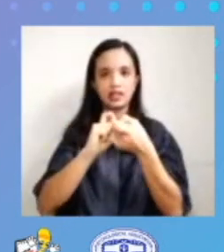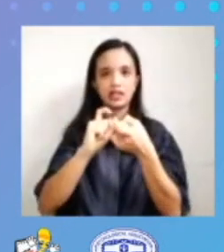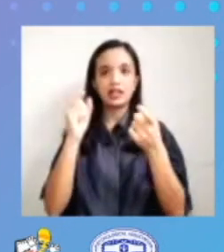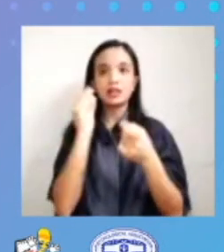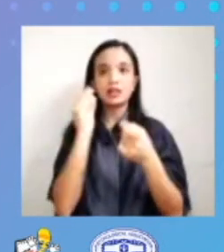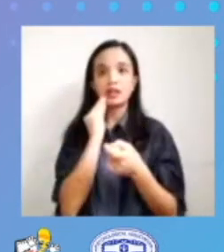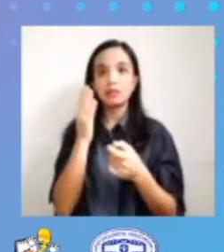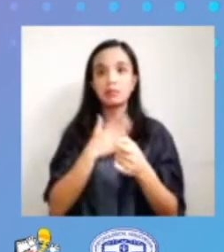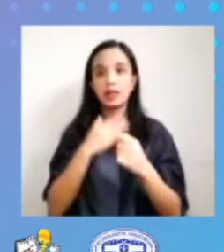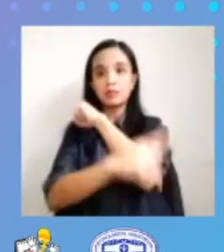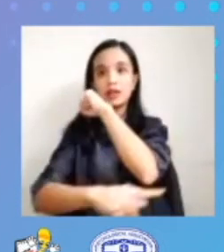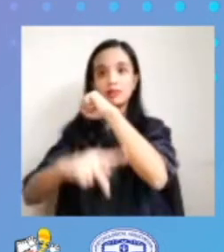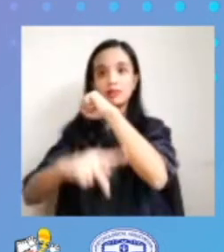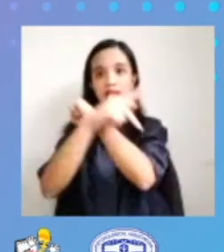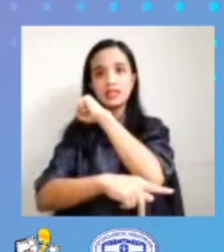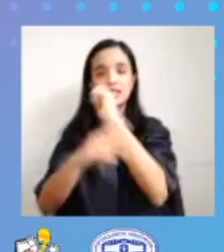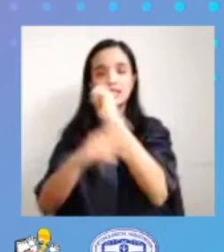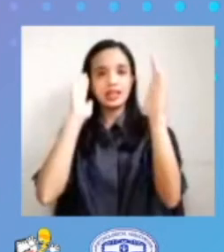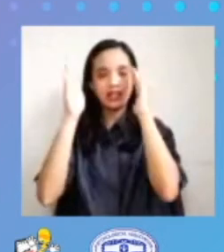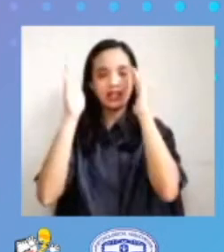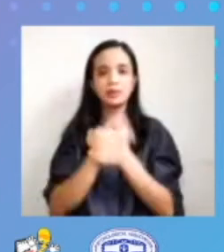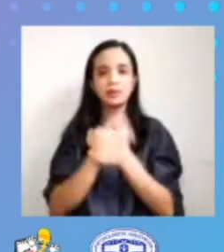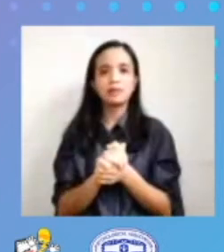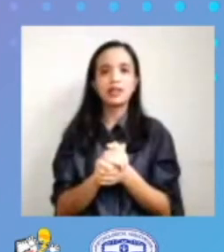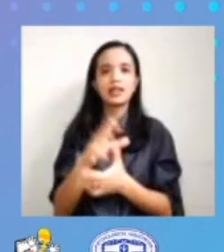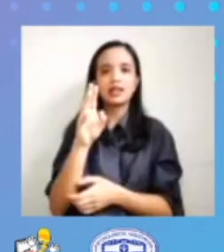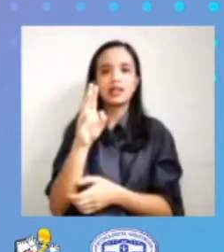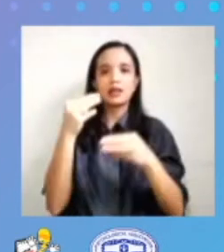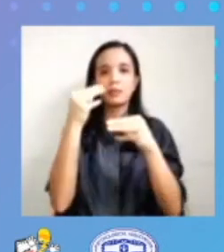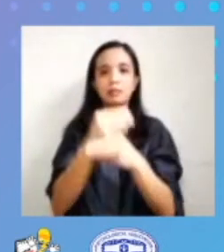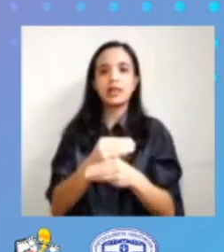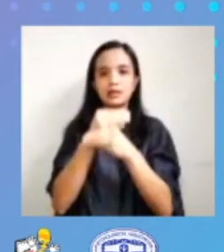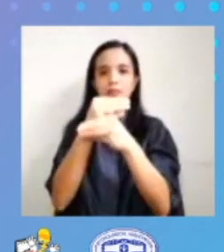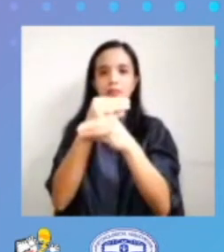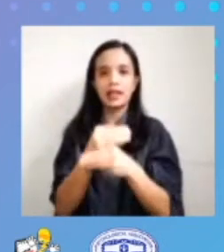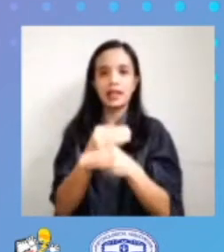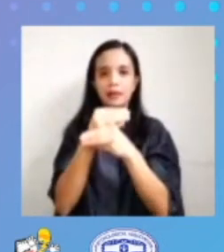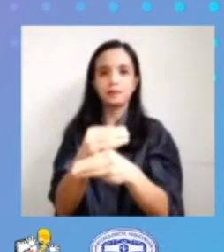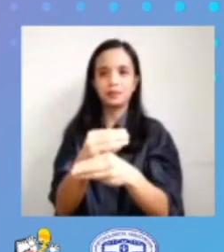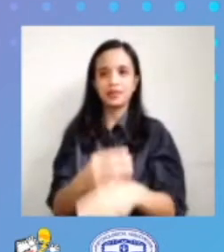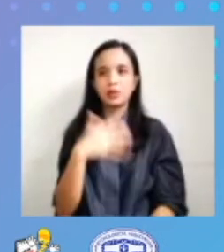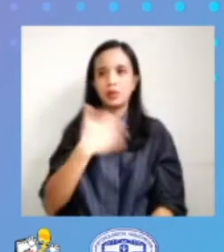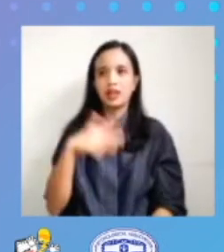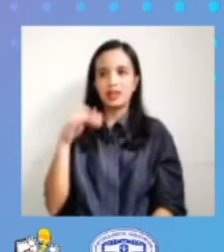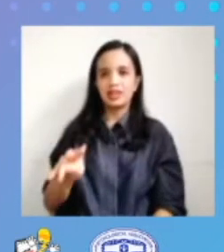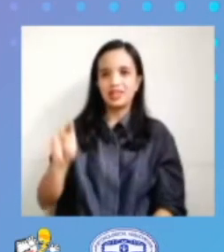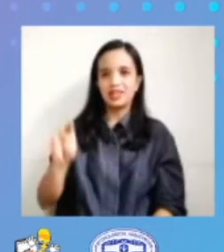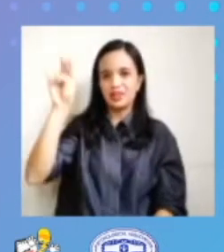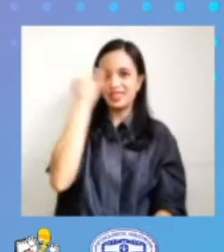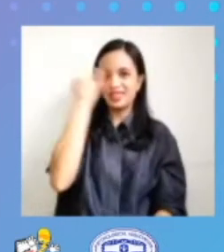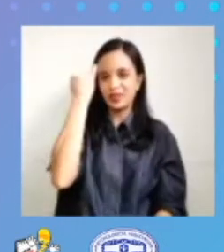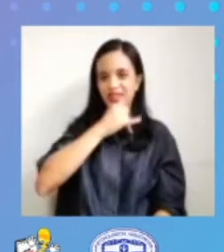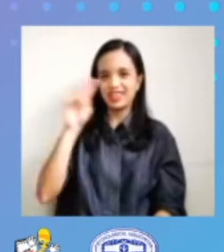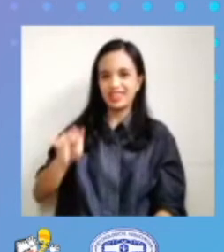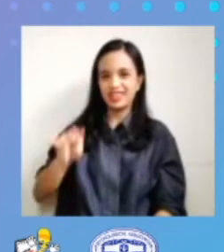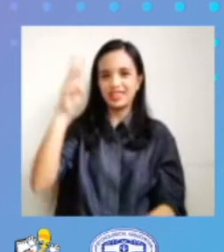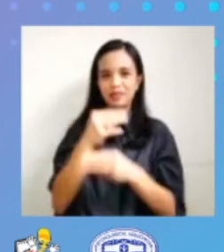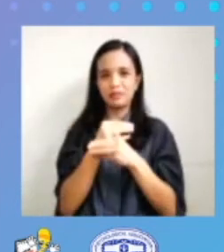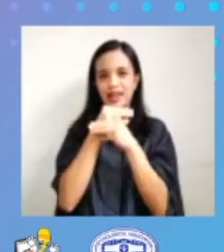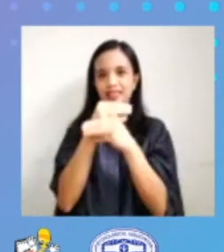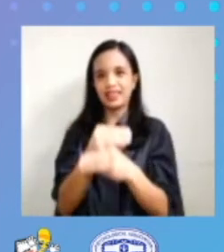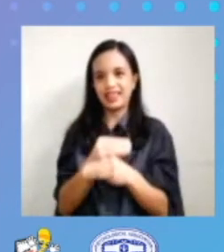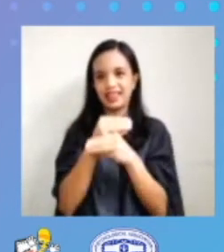And even yung mga food packs na binibigay ng mga LGUs, no? May mga LGUs ngayon na instead of giving